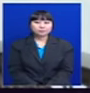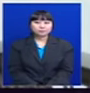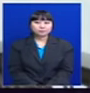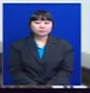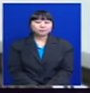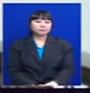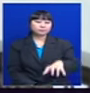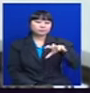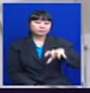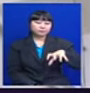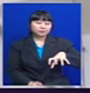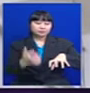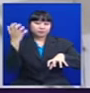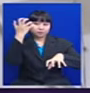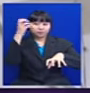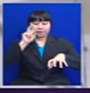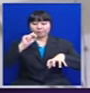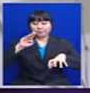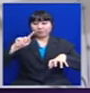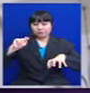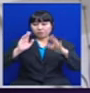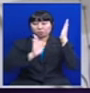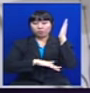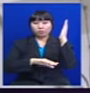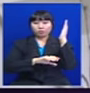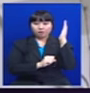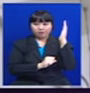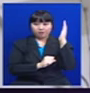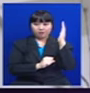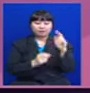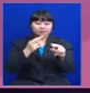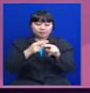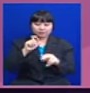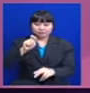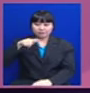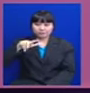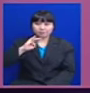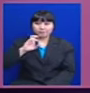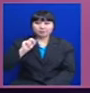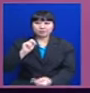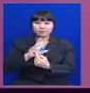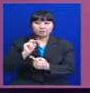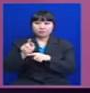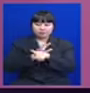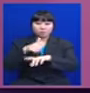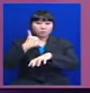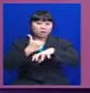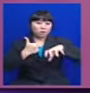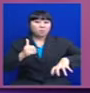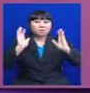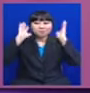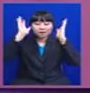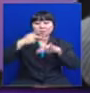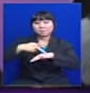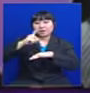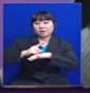ที่สถานีวิทยุโทรทัศน์แห่งประเทศไทยจังหวัดสงขลานายอภินันท์จันทรังสีอธิบดีกรมประชาสัมพันธ์เป็นประธานมอบรางวั